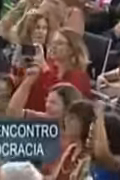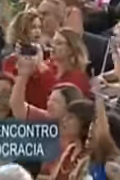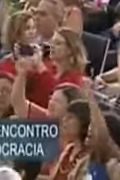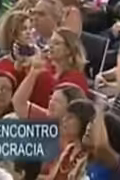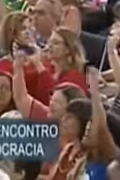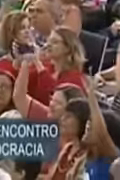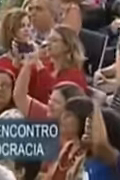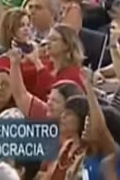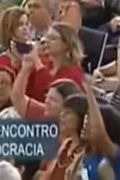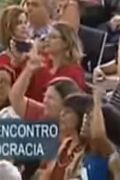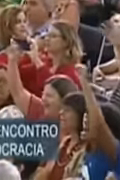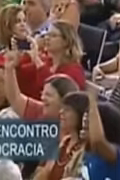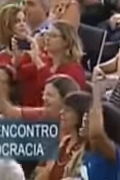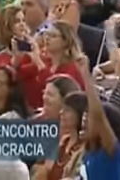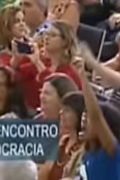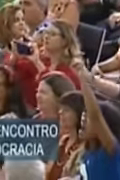συνωμότες.